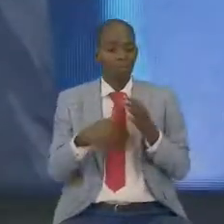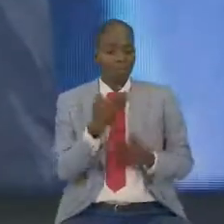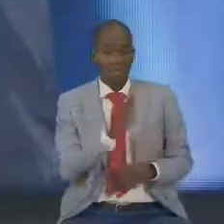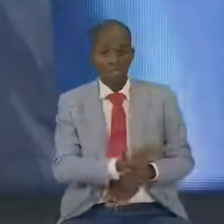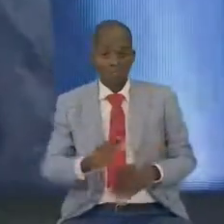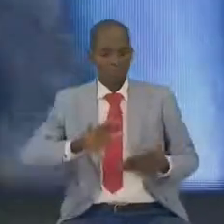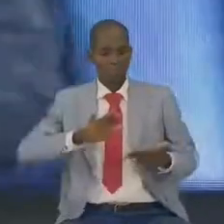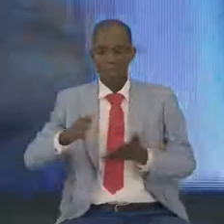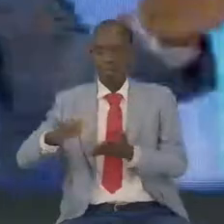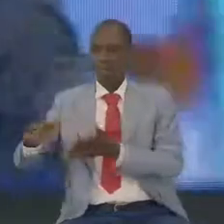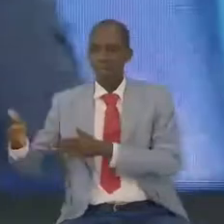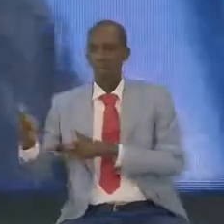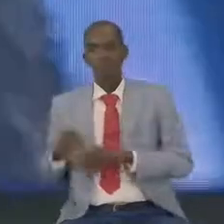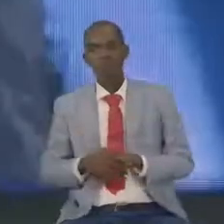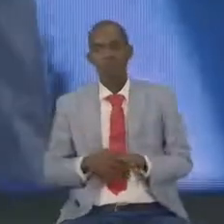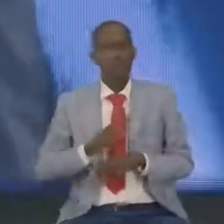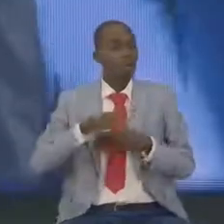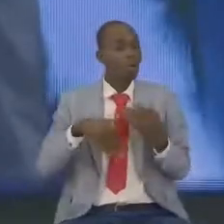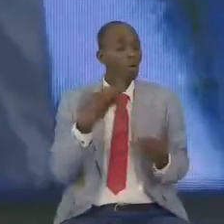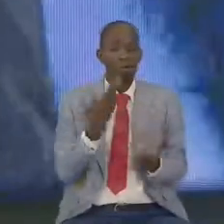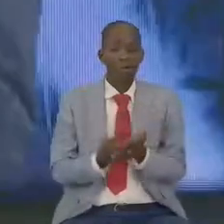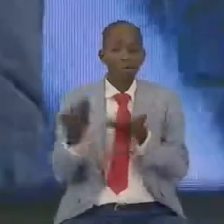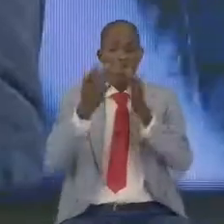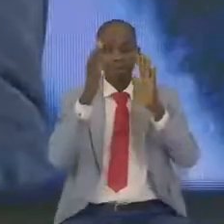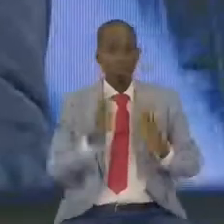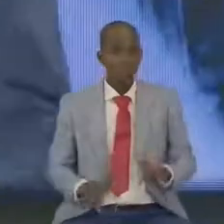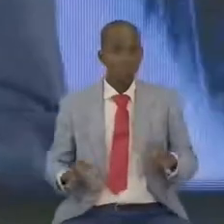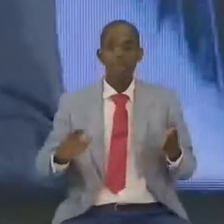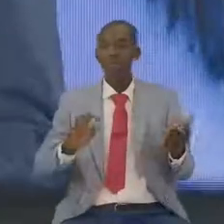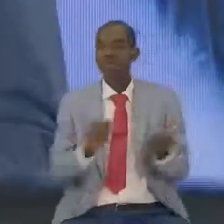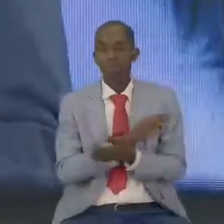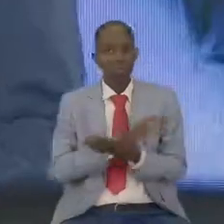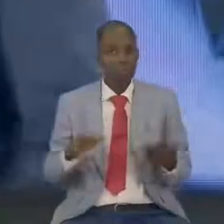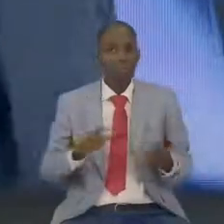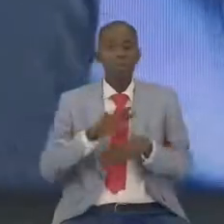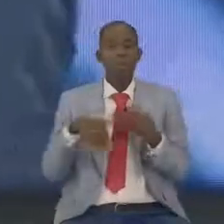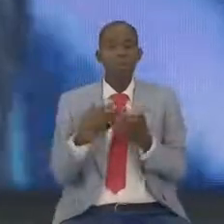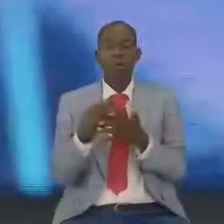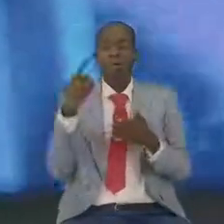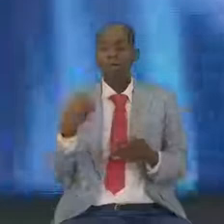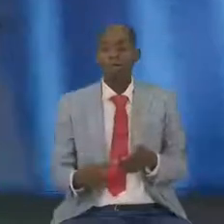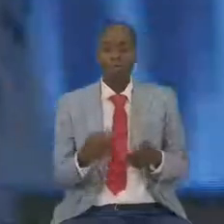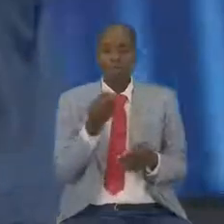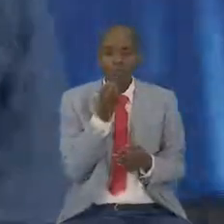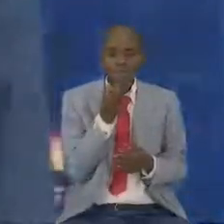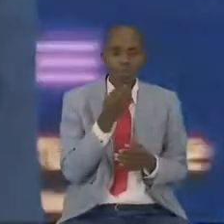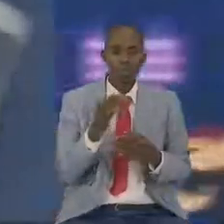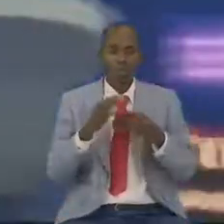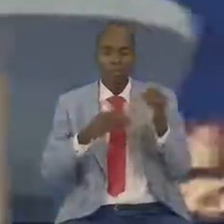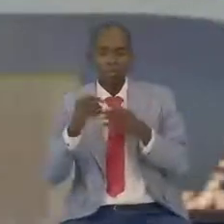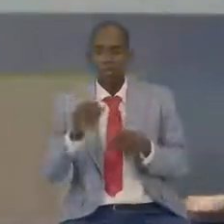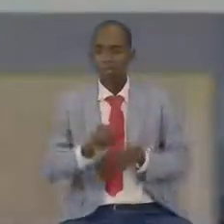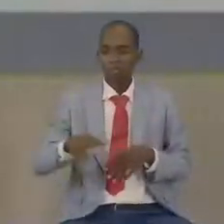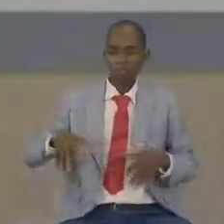étaient partis, les serviteurs partis. Tout a été brûlé. C'était suffisant